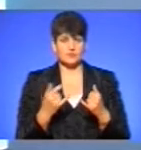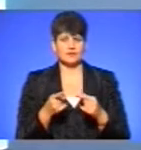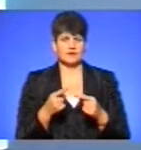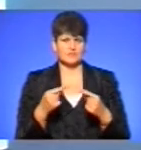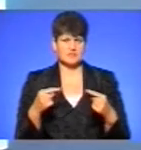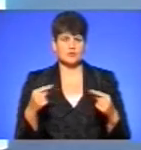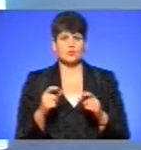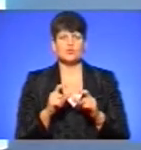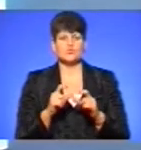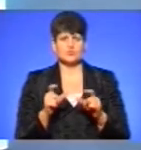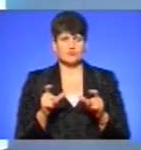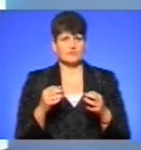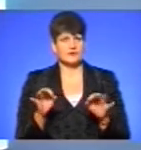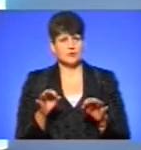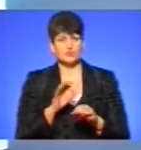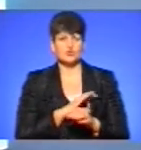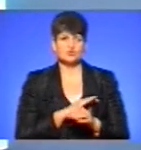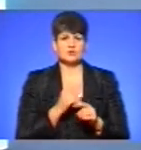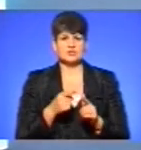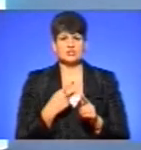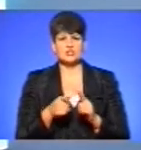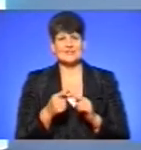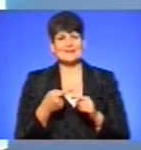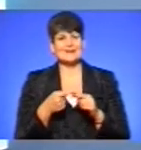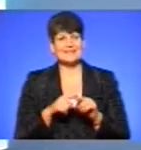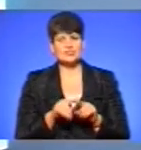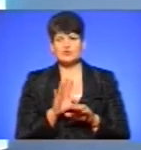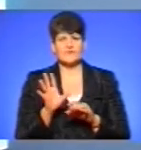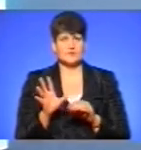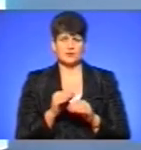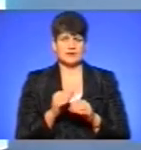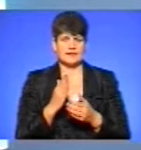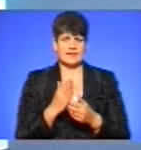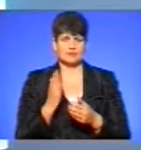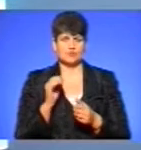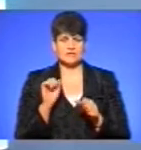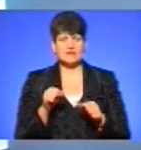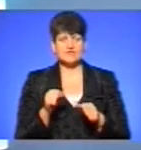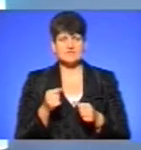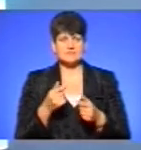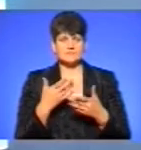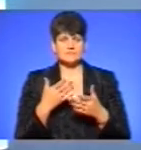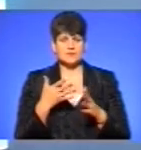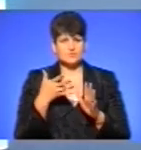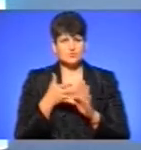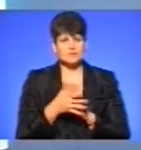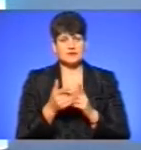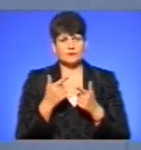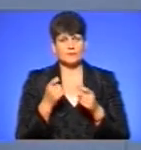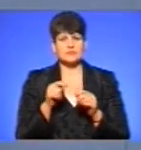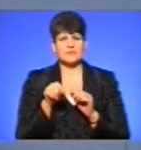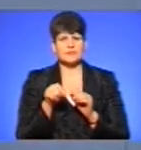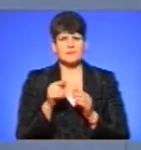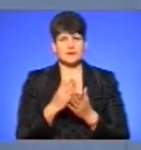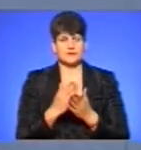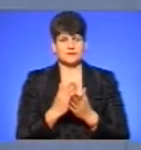установі вільно користуються, чи все-таки технічно не у всіх установах є можливість зчитувати інформацію з чіпа, який знаходиться? Так, зараз